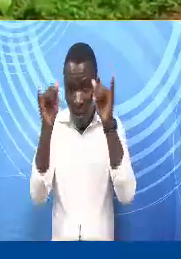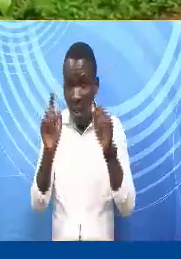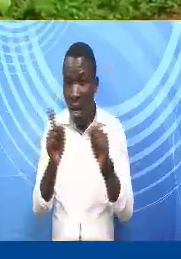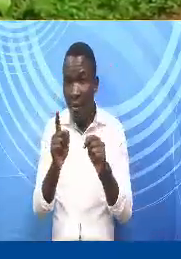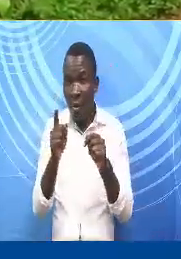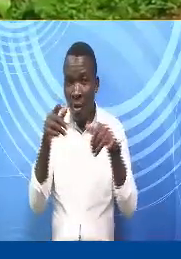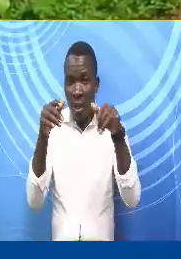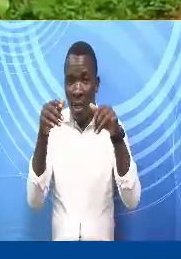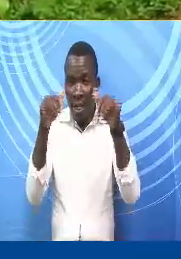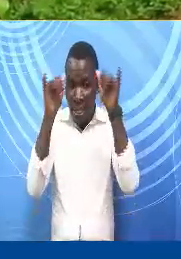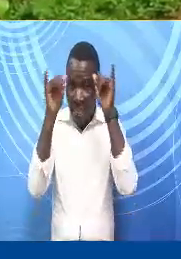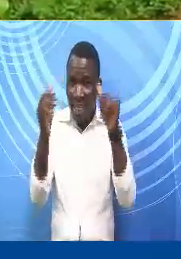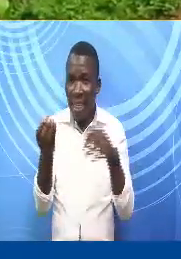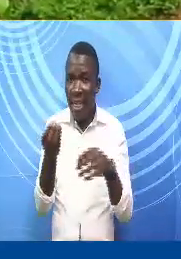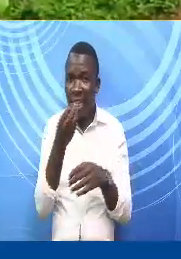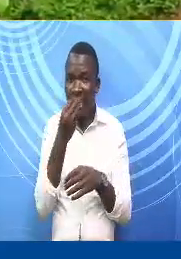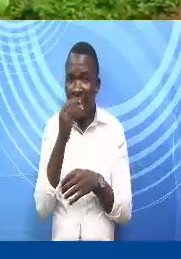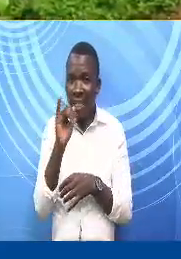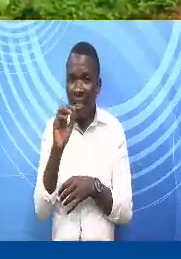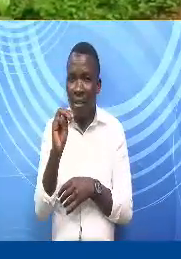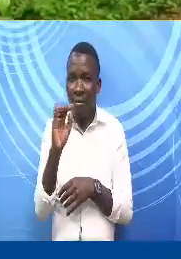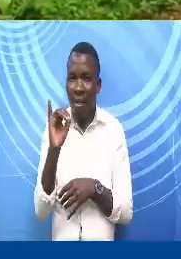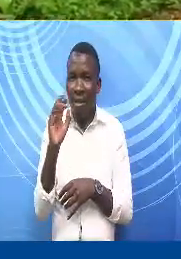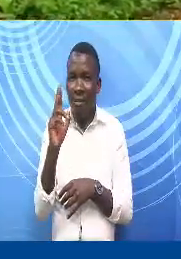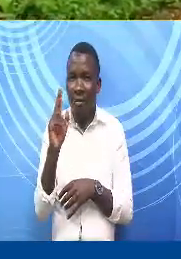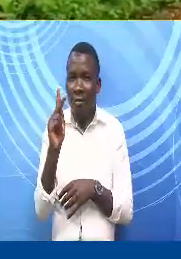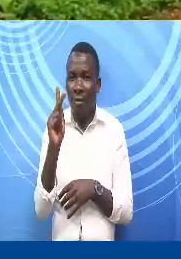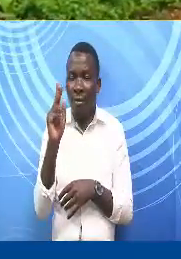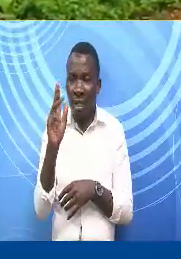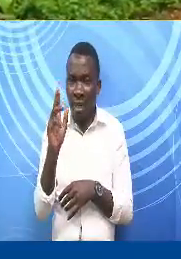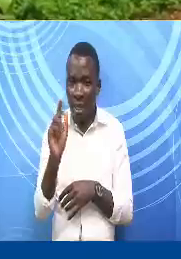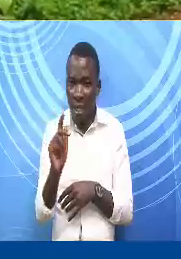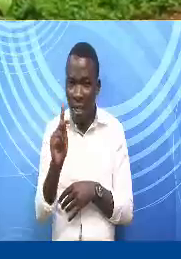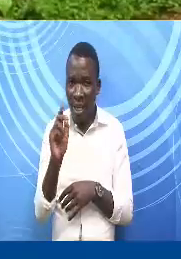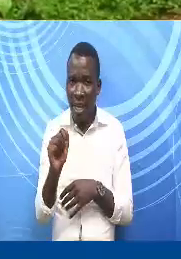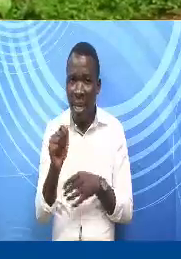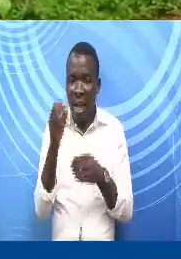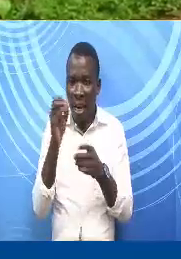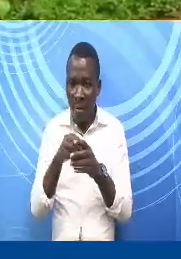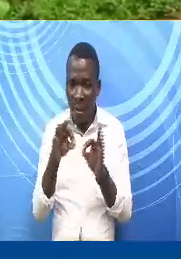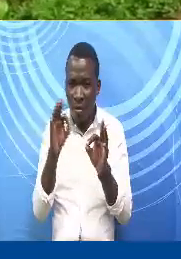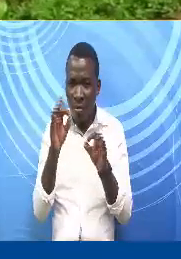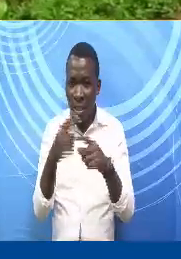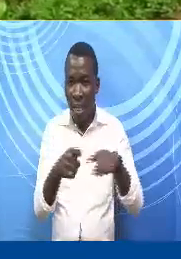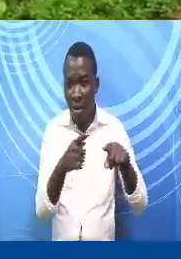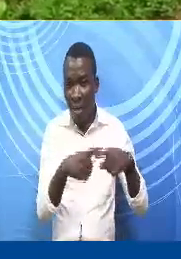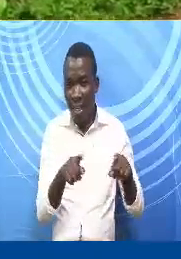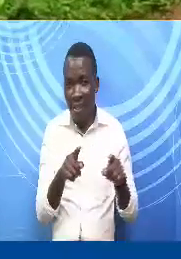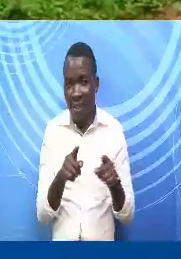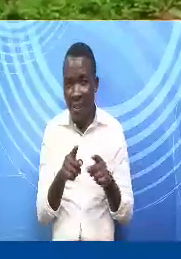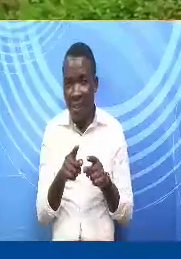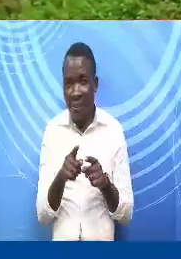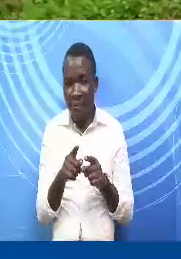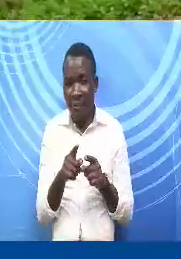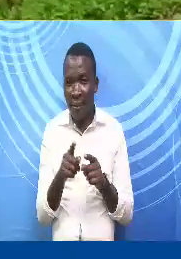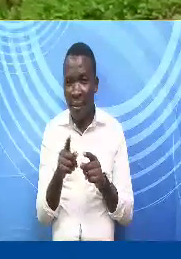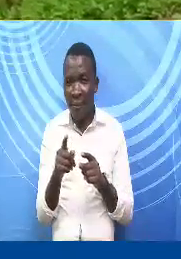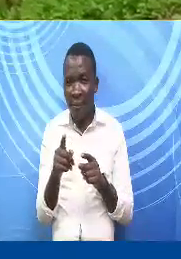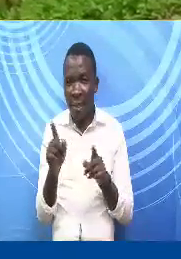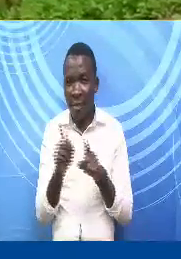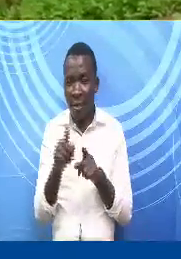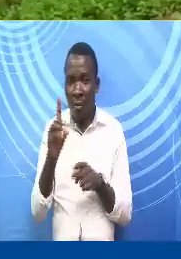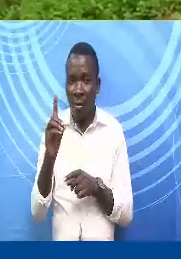ibiki nk'uko nababibonye ni ibintu byinshi cyane byagiye bazinga harimo amashashi nk'uko urumva ukuntu Damian yavuze kuko ni umuntu